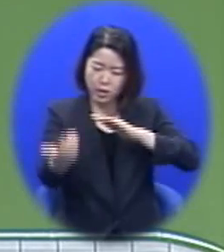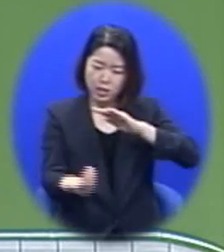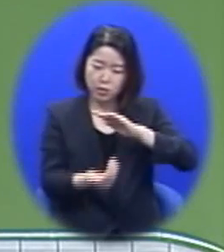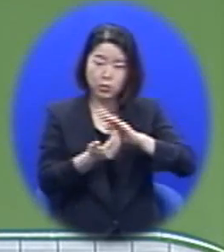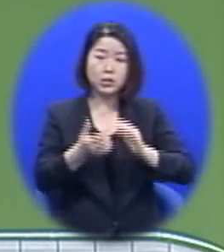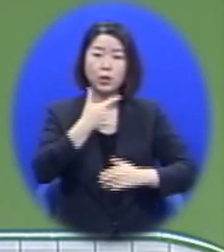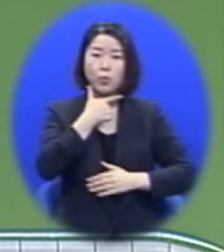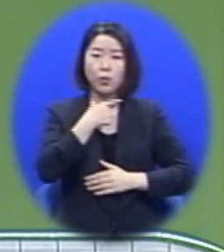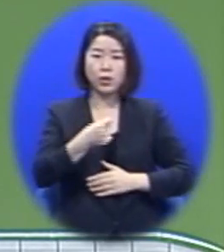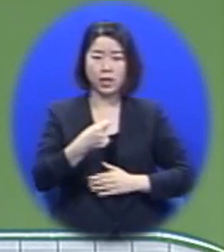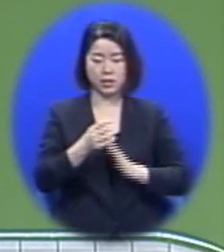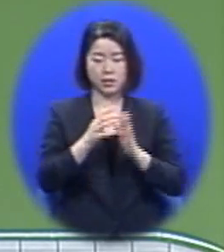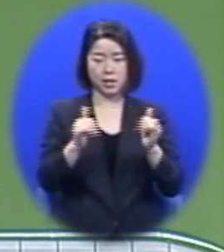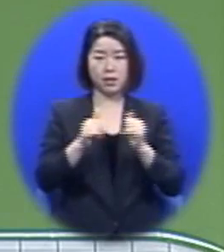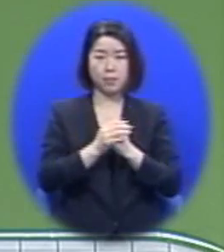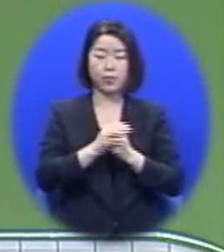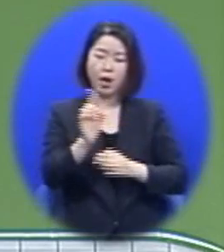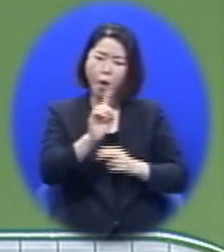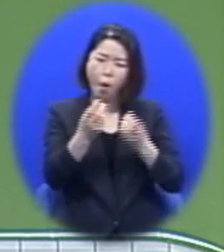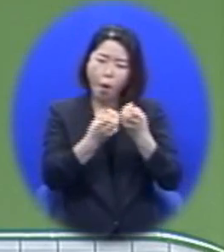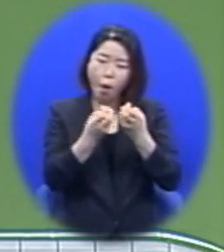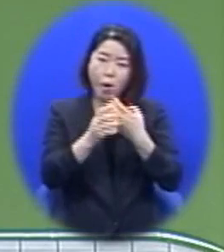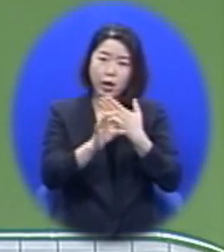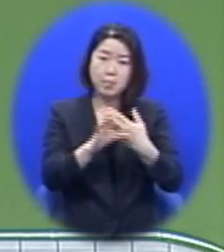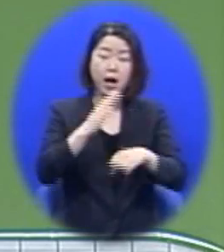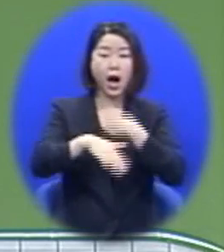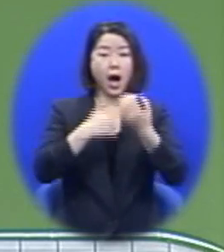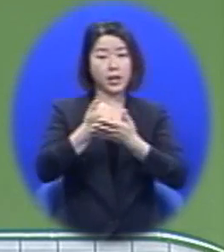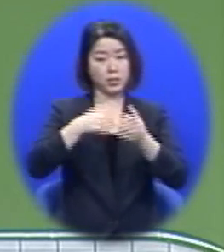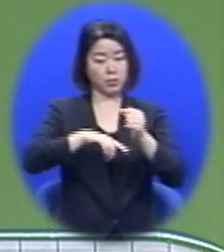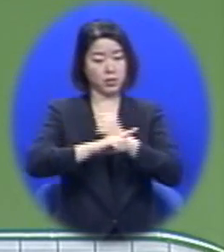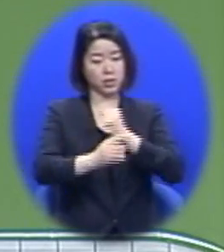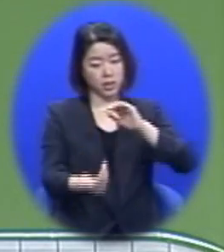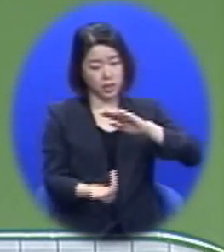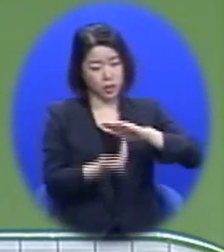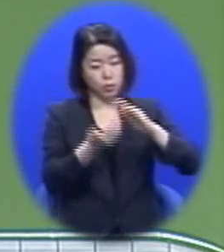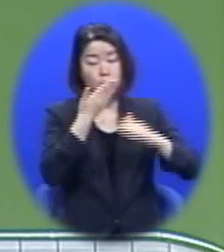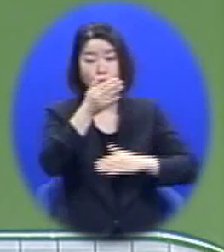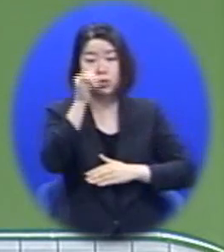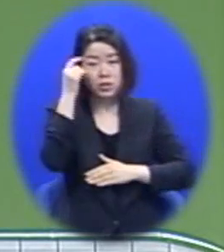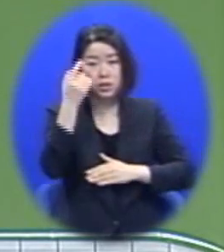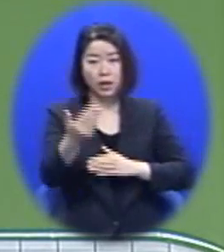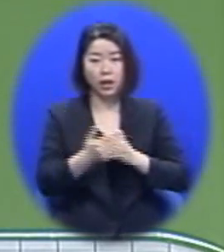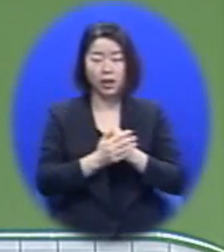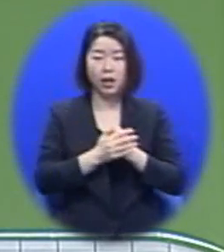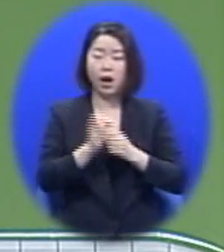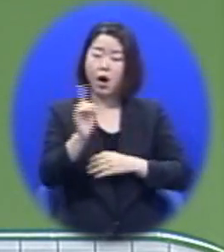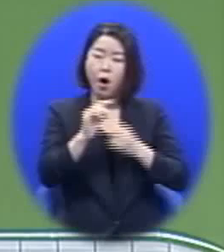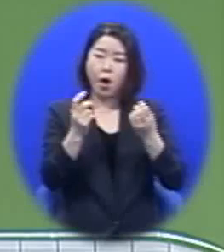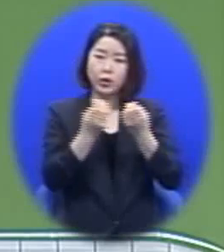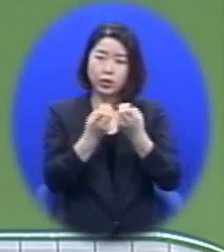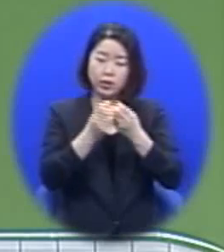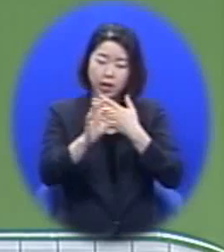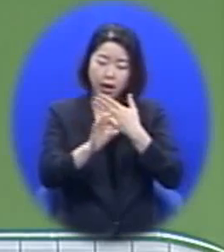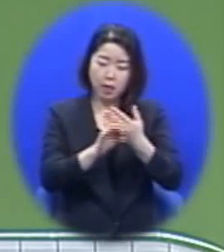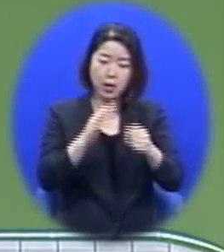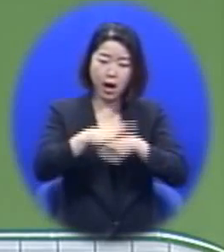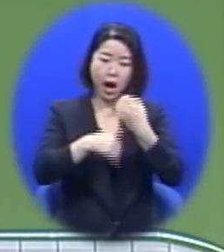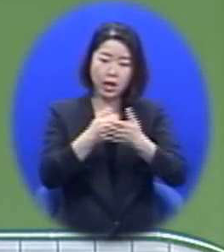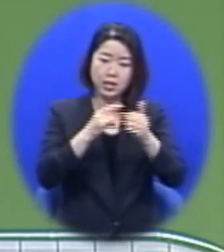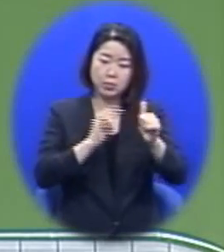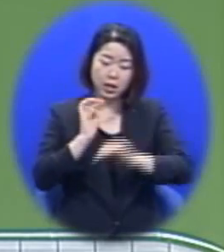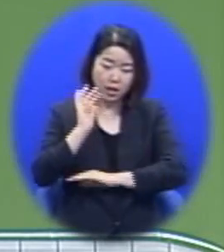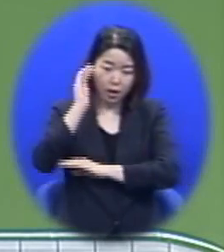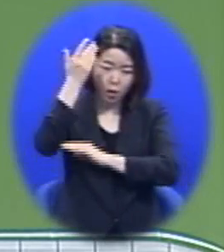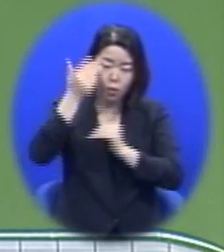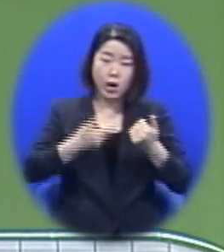원하는 사람. 어떻게 하면 하나님의 뜻이 이루어질 수 있을까? 어떻게 하면 하나님께 영광 돌려지는 역사가 일어날 수